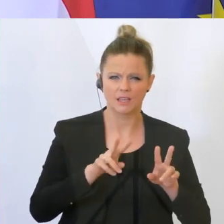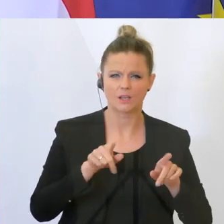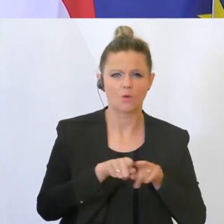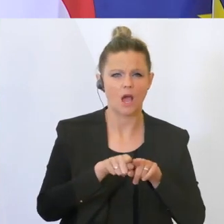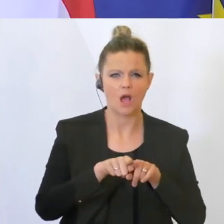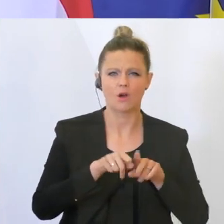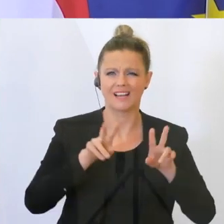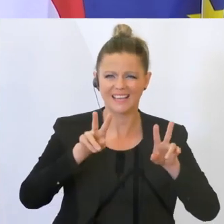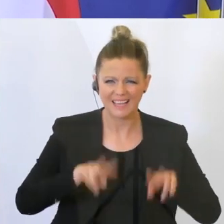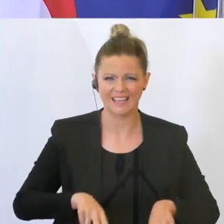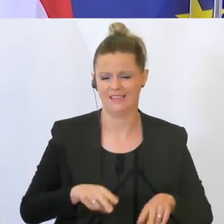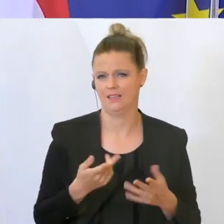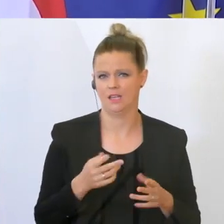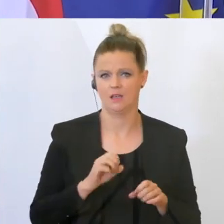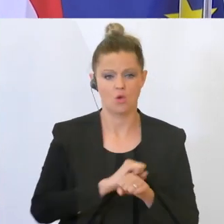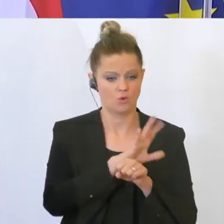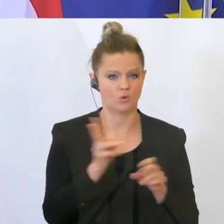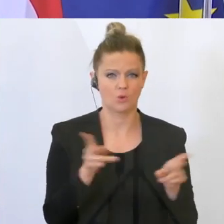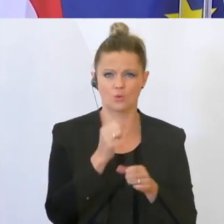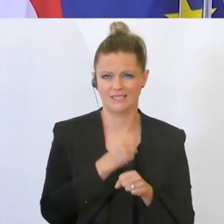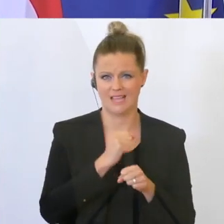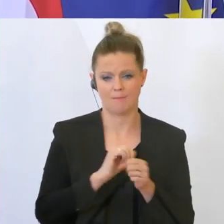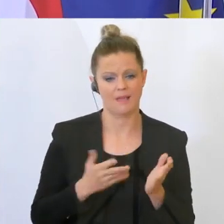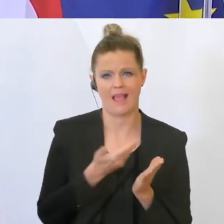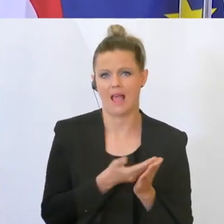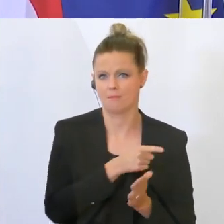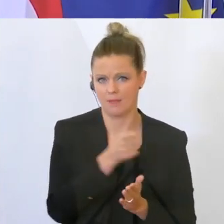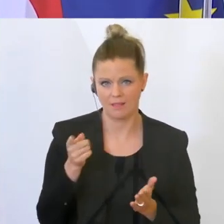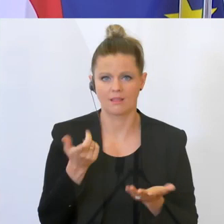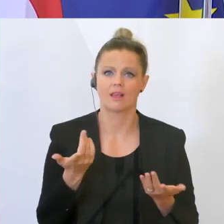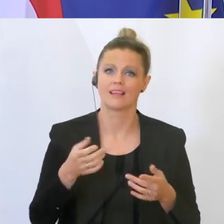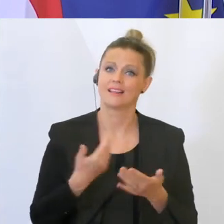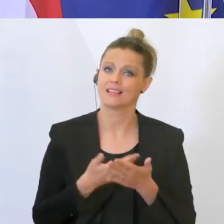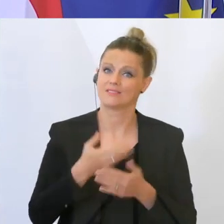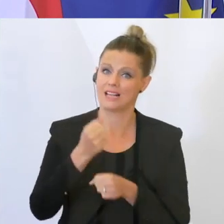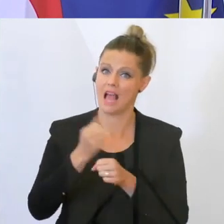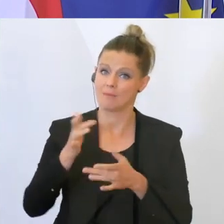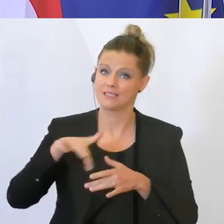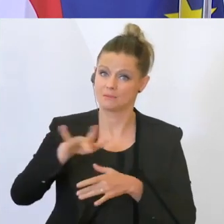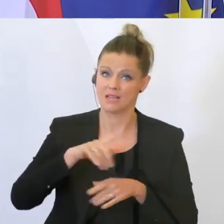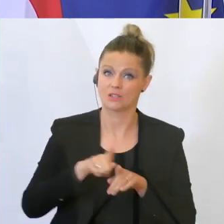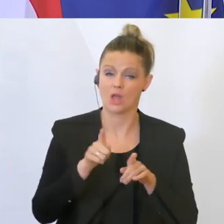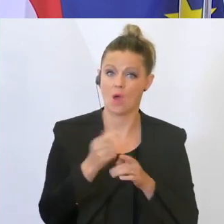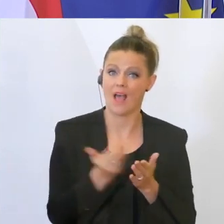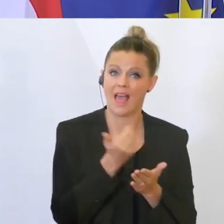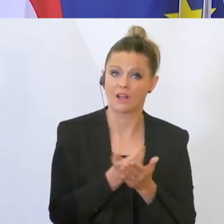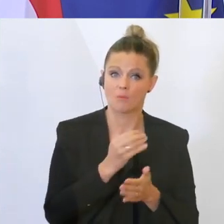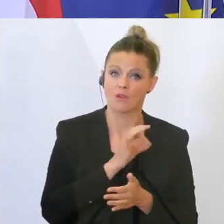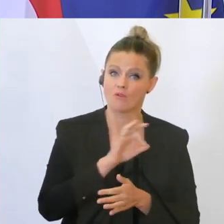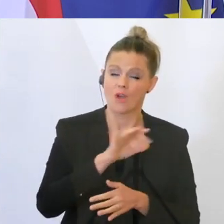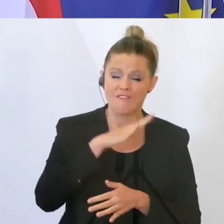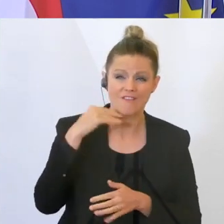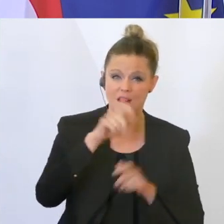sehr schnell die Corona-Kurzarbeit zur Verfügung zu stellen und damit Arbeitsplätze und Einkommen von so vielen Menschen zu